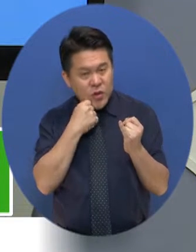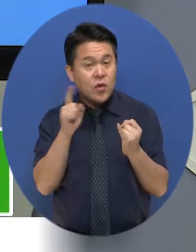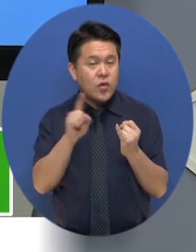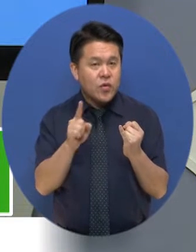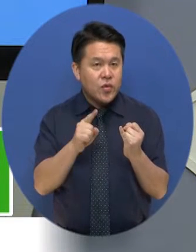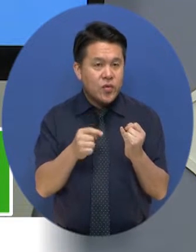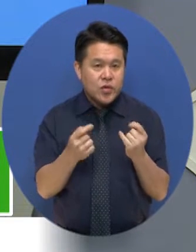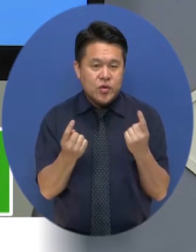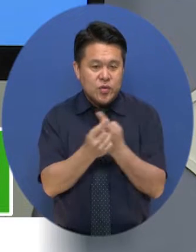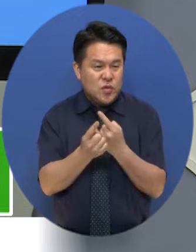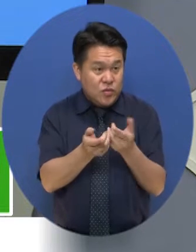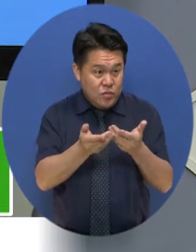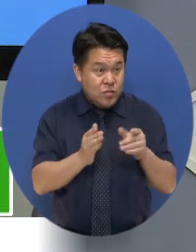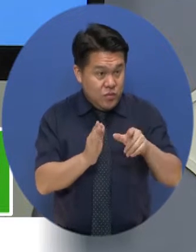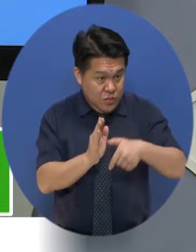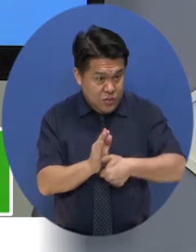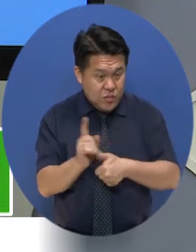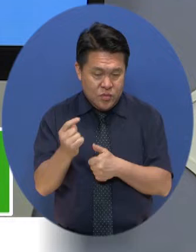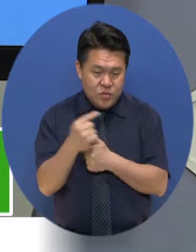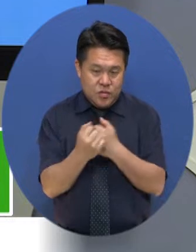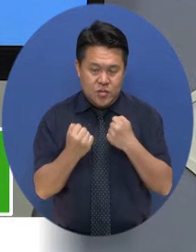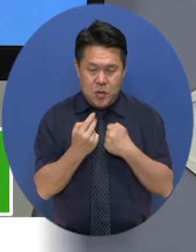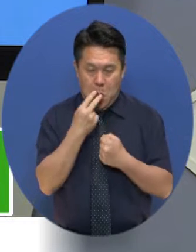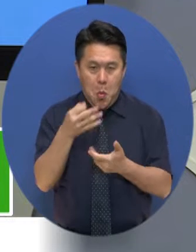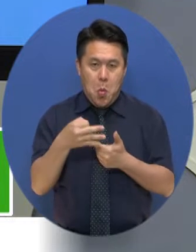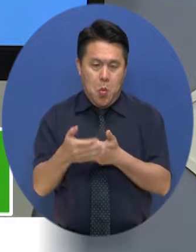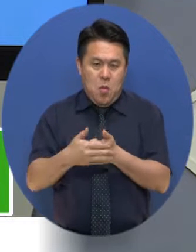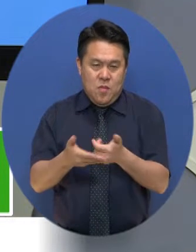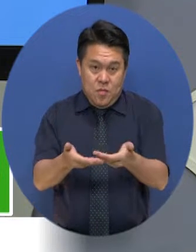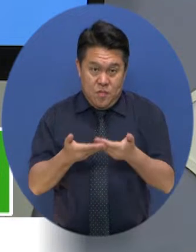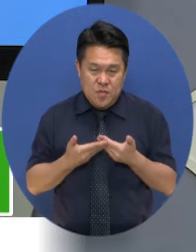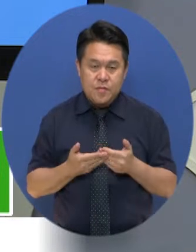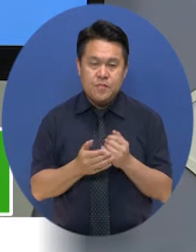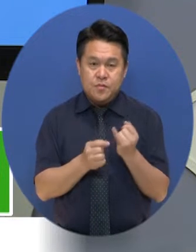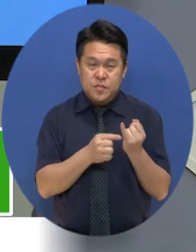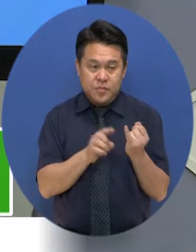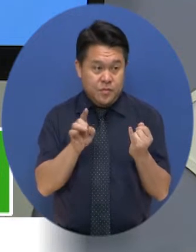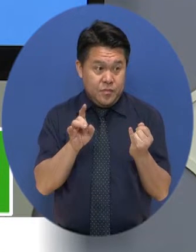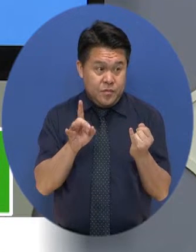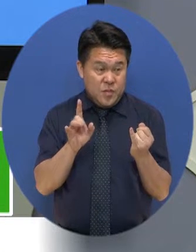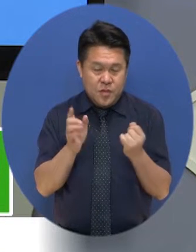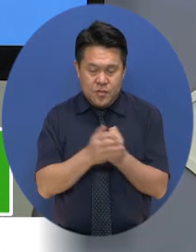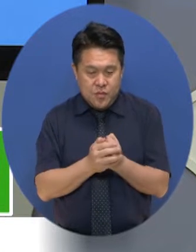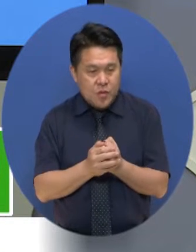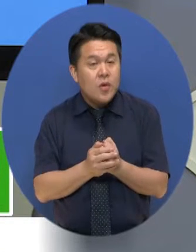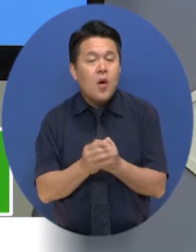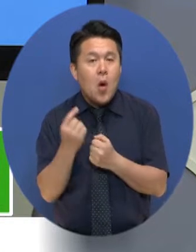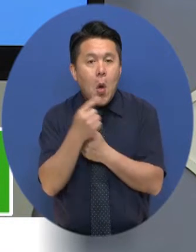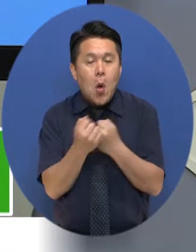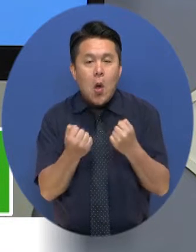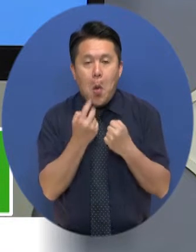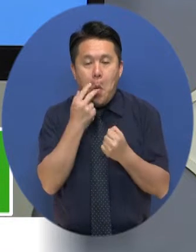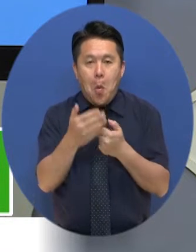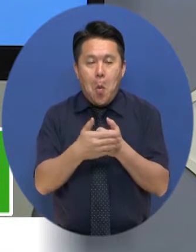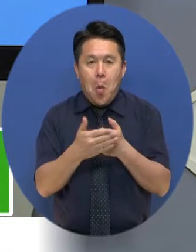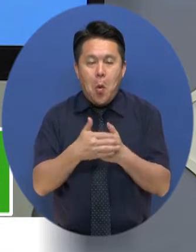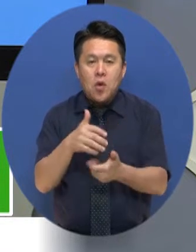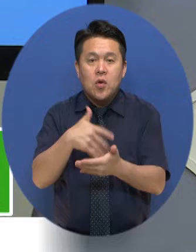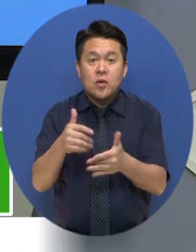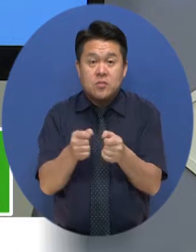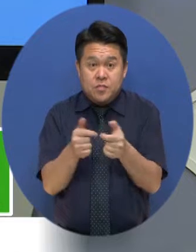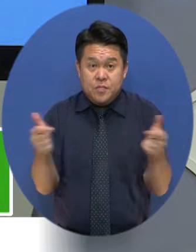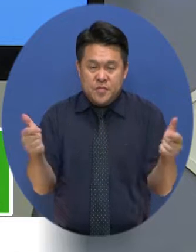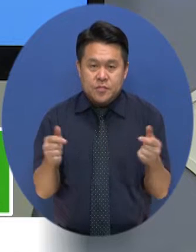적용 받습니다 여성 일이니 건강보험을 적용받을 수 있는 나님 시술 횟수도 늘어납니다 나님은